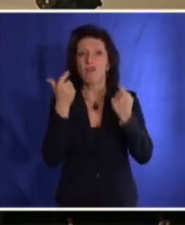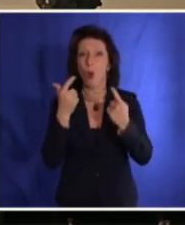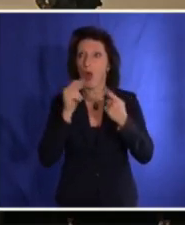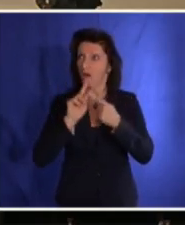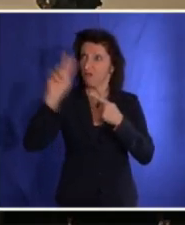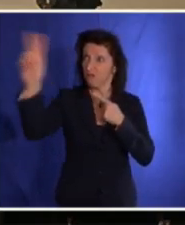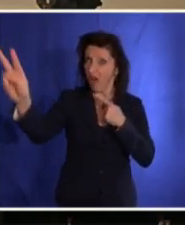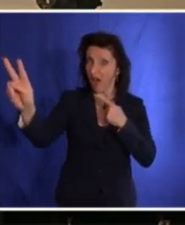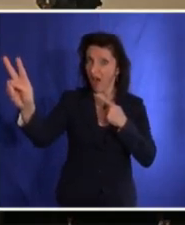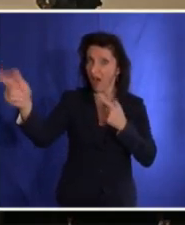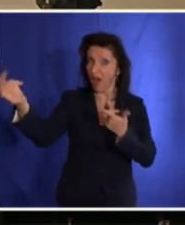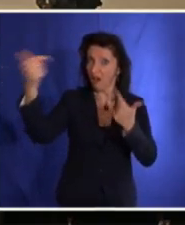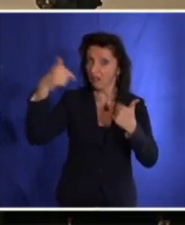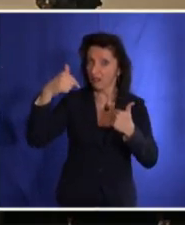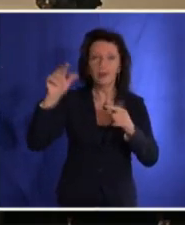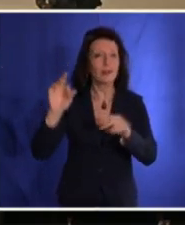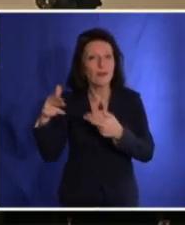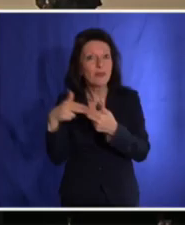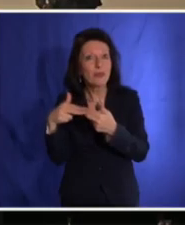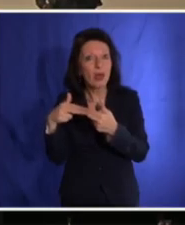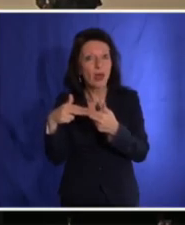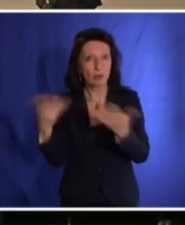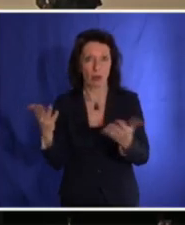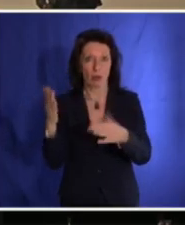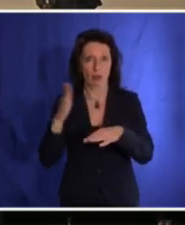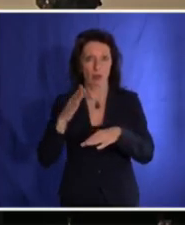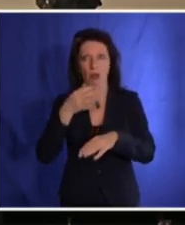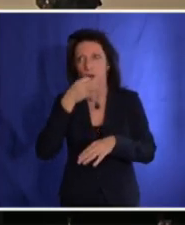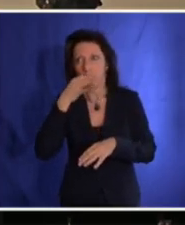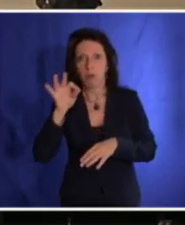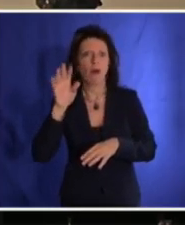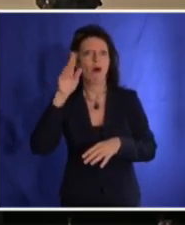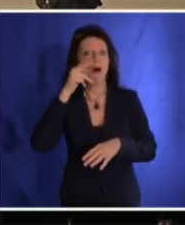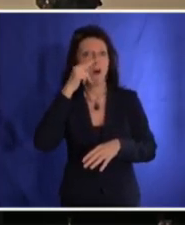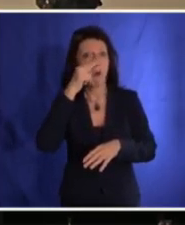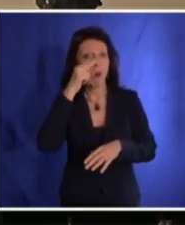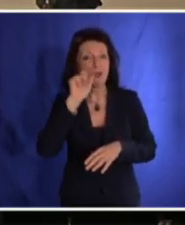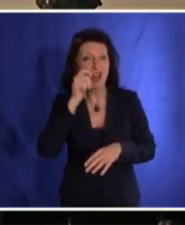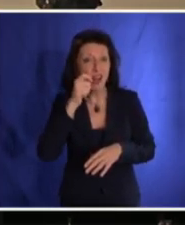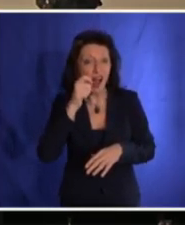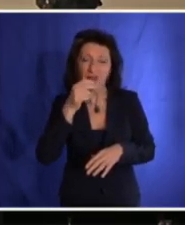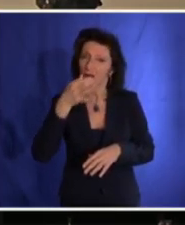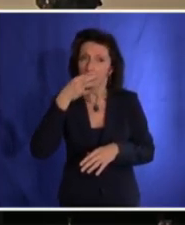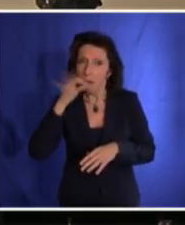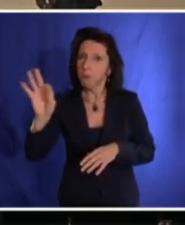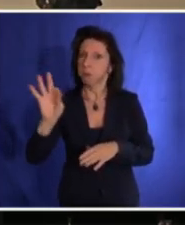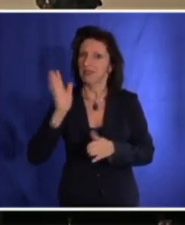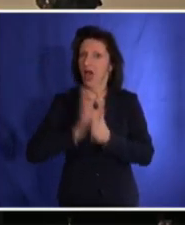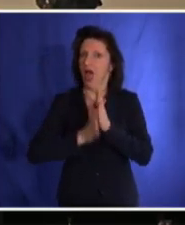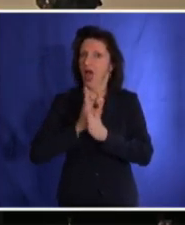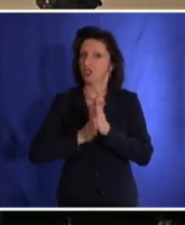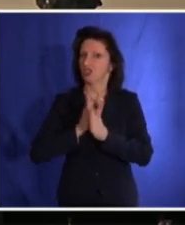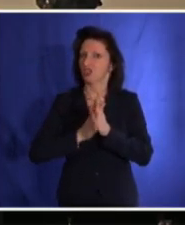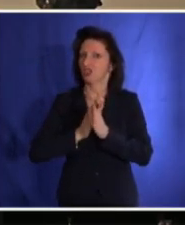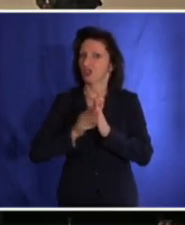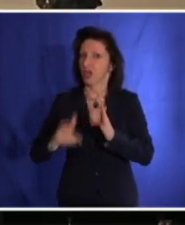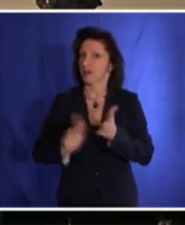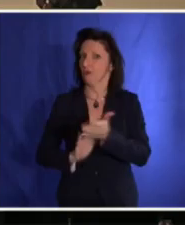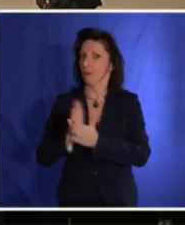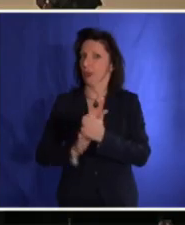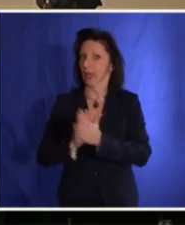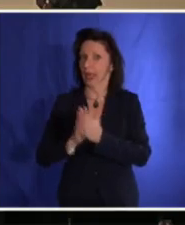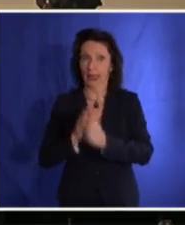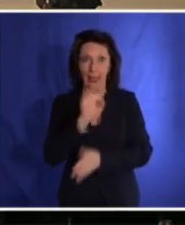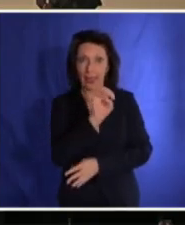dass Hackschnitzel verbrennt werden statt russischem Gas. Die mithelfen, die EVN, ganz stark dabei,